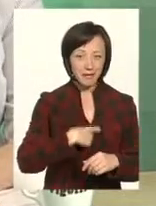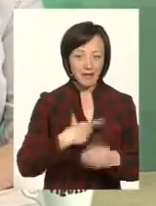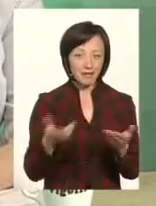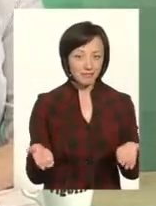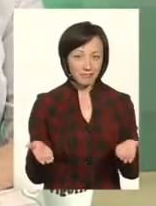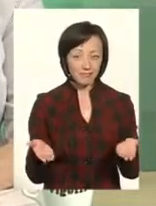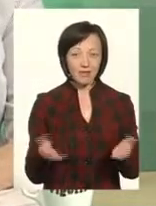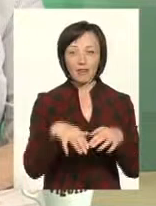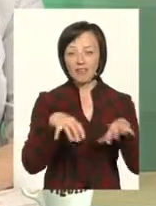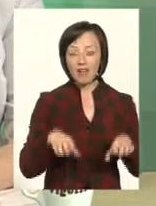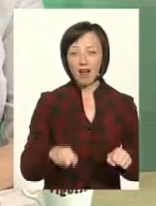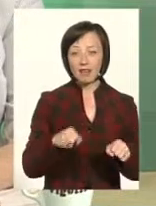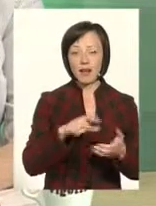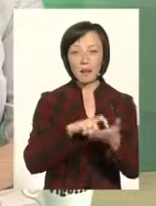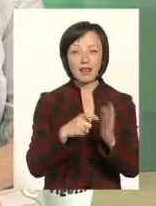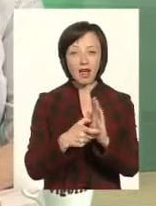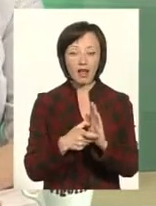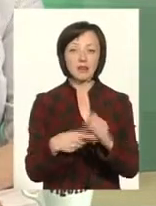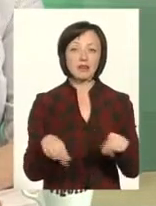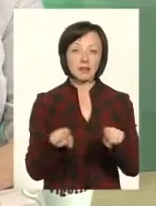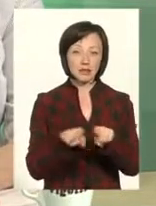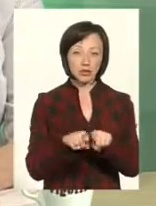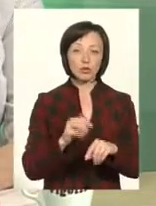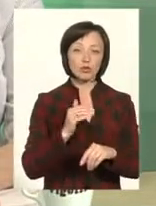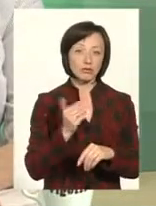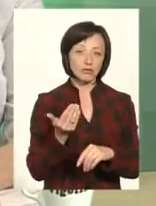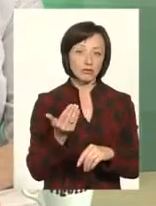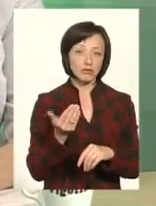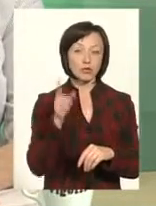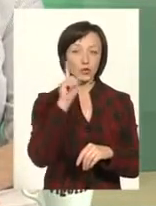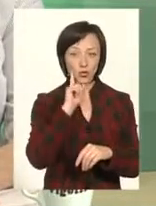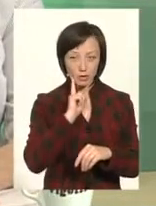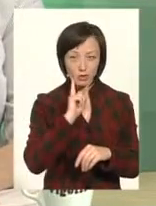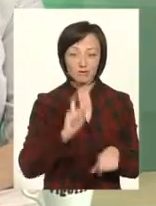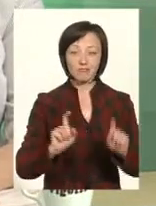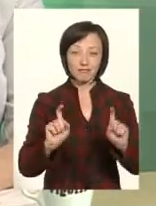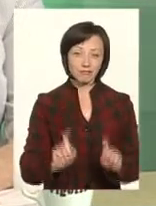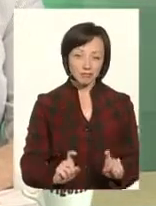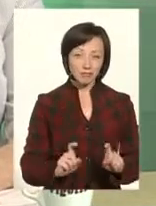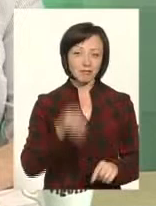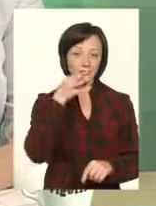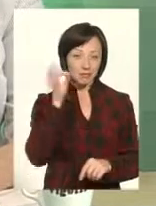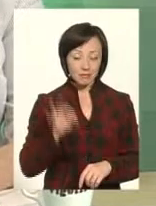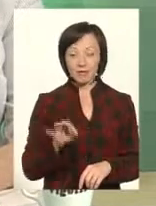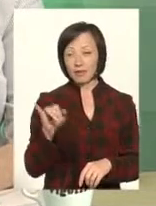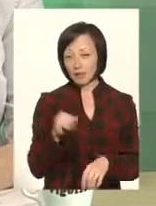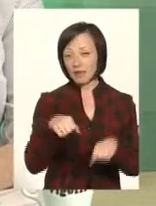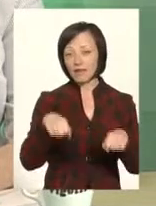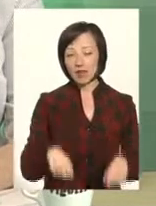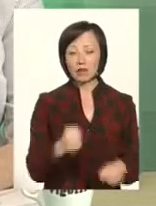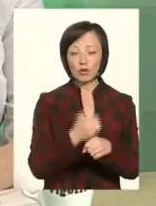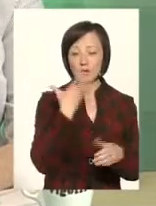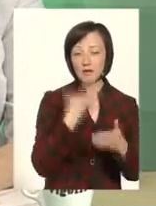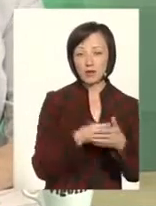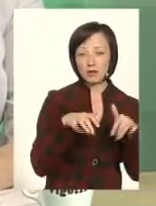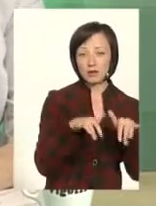що владні кабінети, вони достатньо зручні, правильно, затишні. Ось, і влада робить там